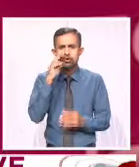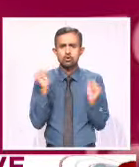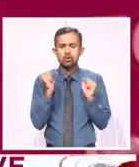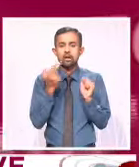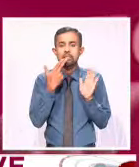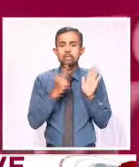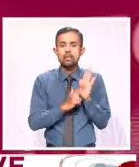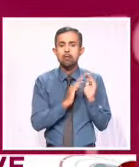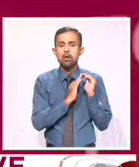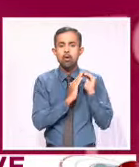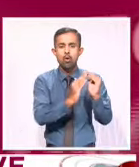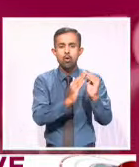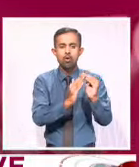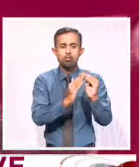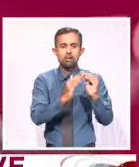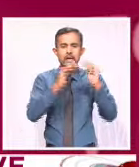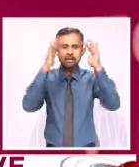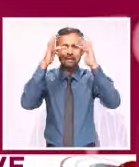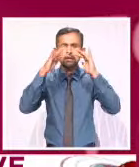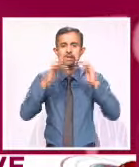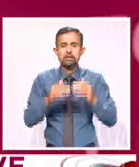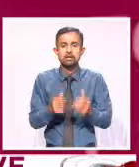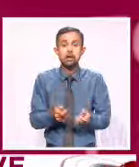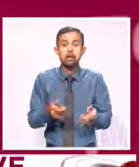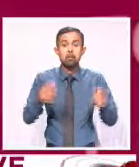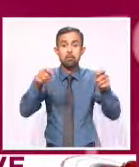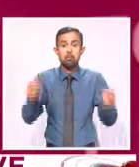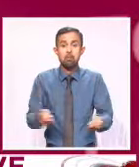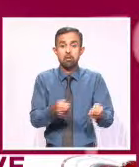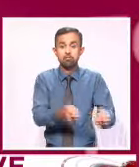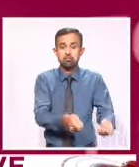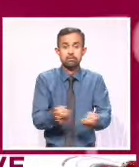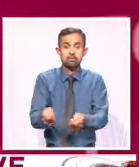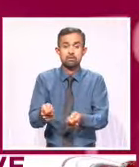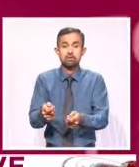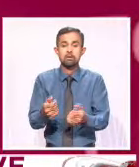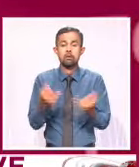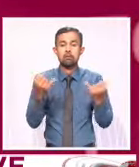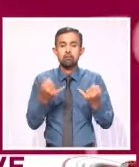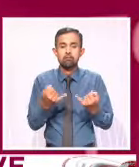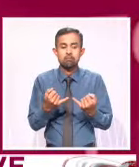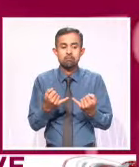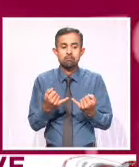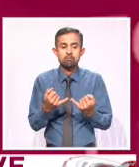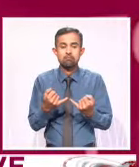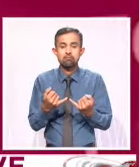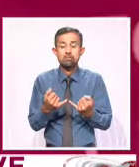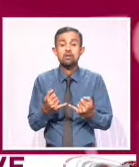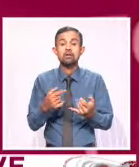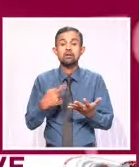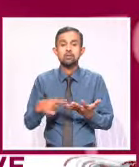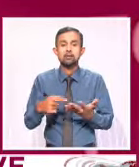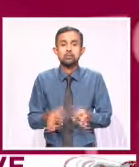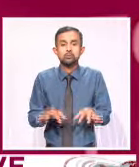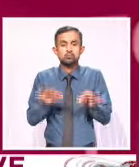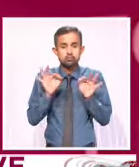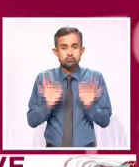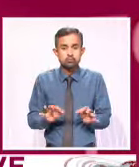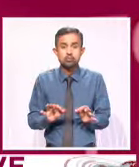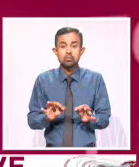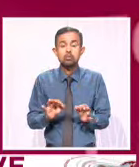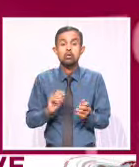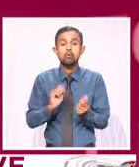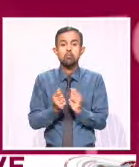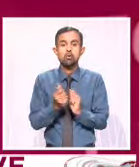තැපැල් කාන්තෝරුව ඇතුළත තෙමෙන තැන්වලට බාල්දි තියලා තියෙනවා. ඒ අකර්මණ්‍යව ඌන උපයෝජිත තියෙන සම්පත ඵලදායීව